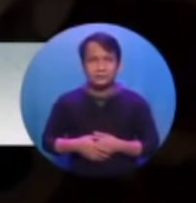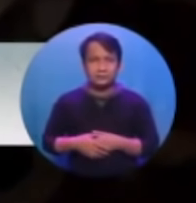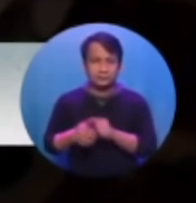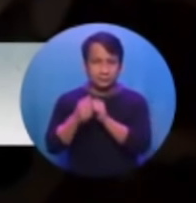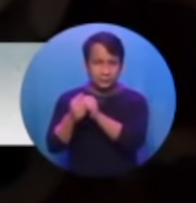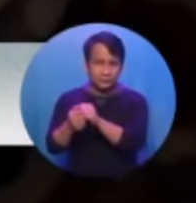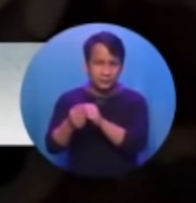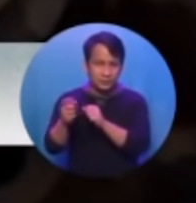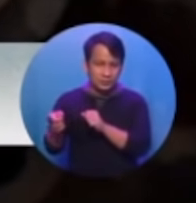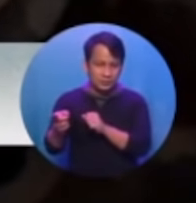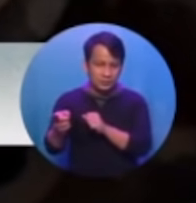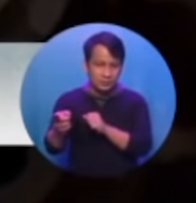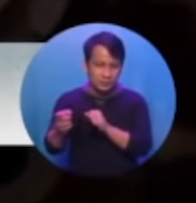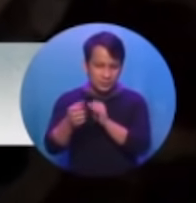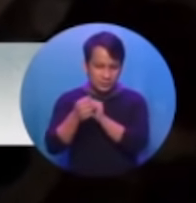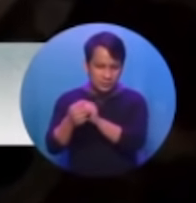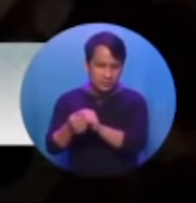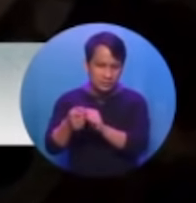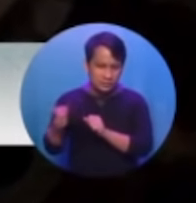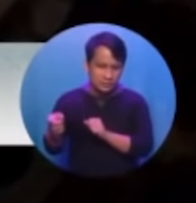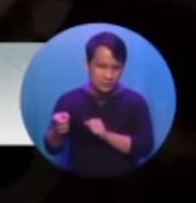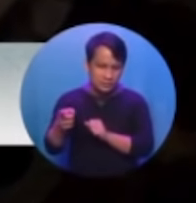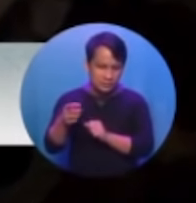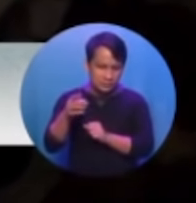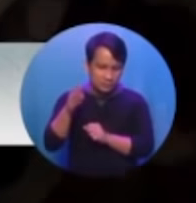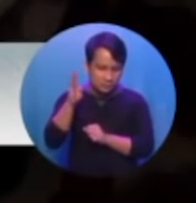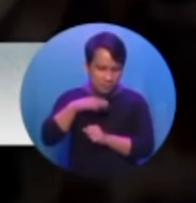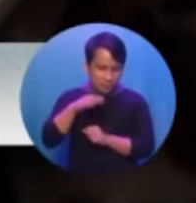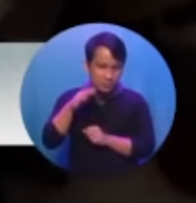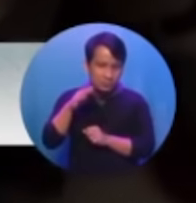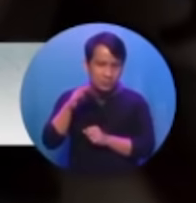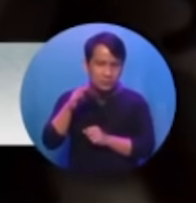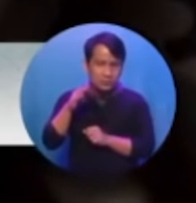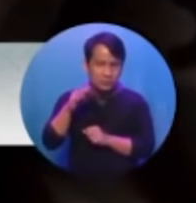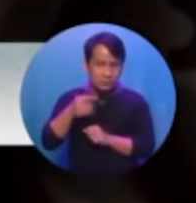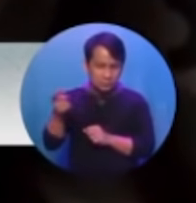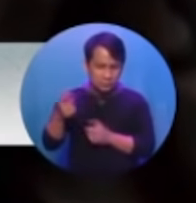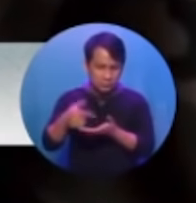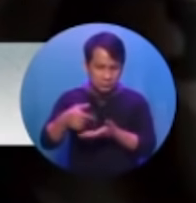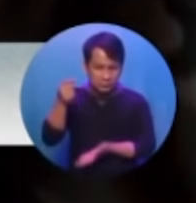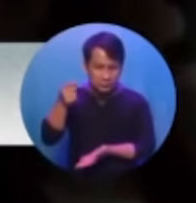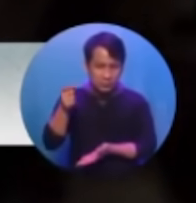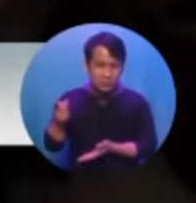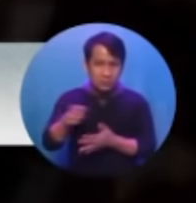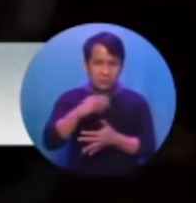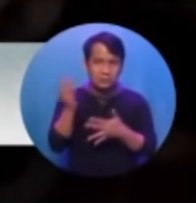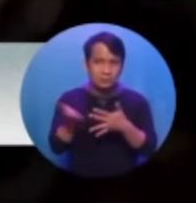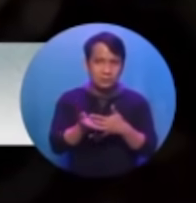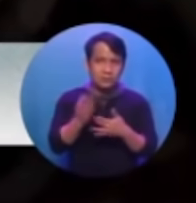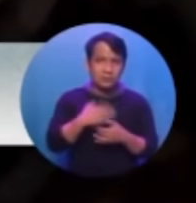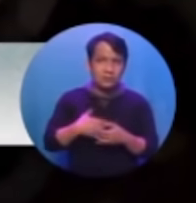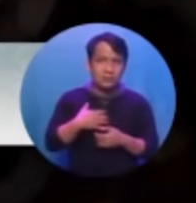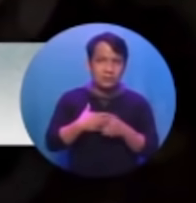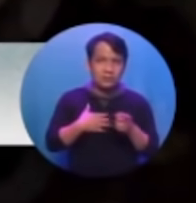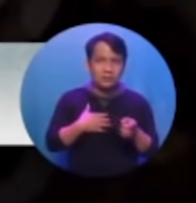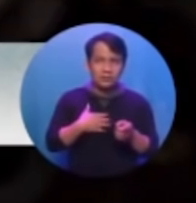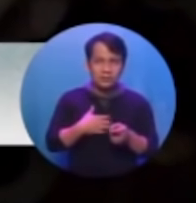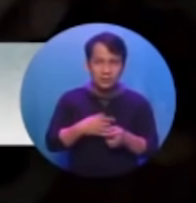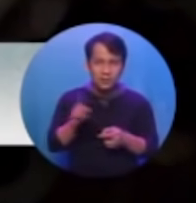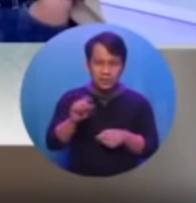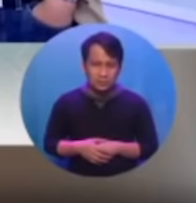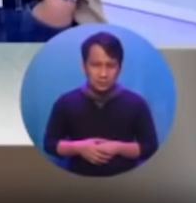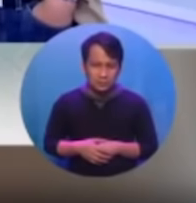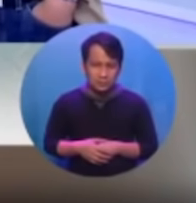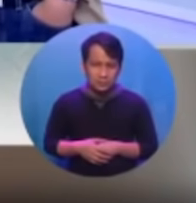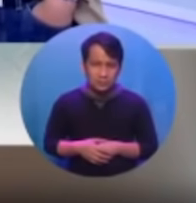Kasama po si... kasama niya po si kuya ngayon. Pumunta po ata silang Tarlac yung sa pagpapail po ng kaso. Ano pong trabaho ni